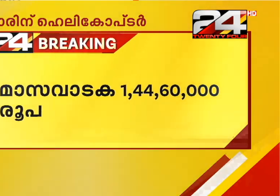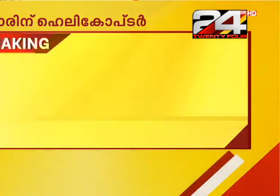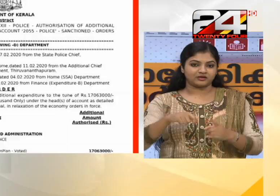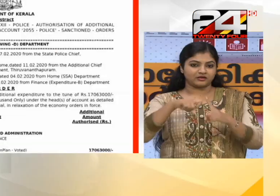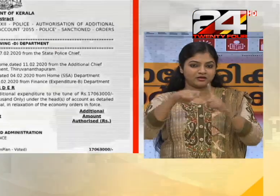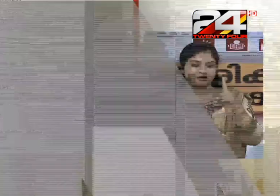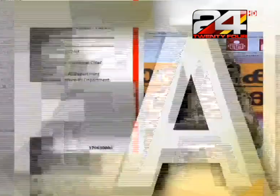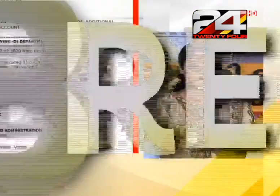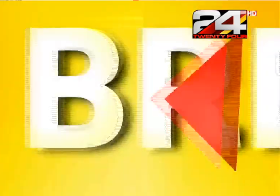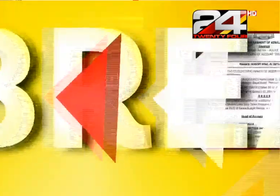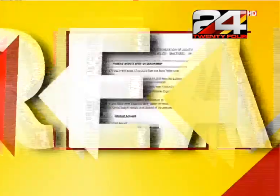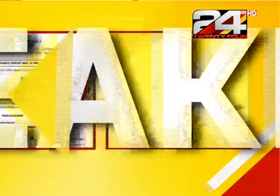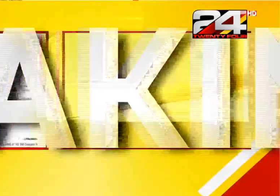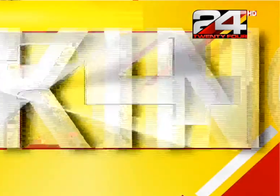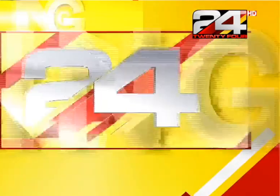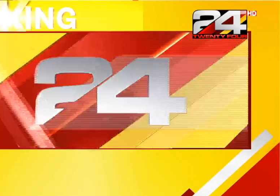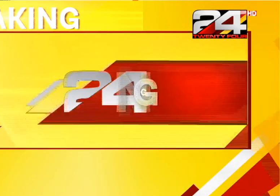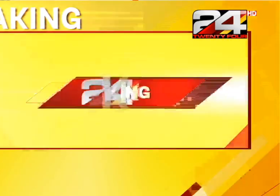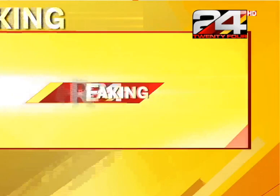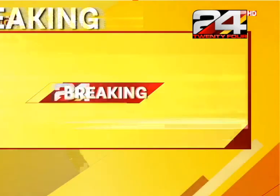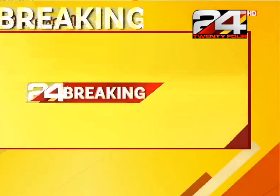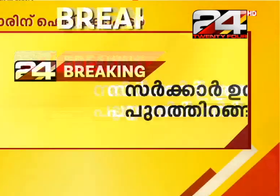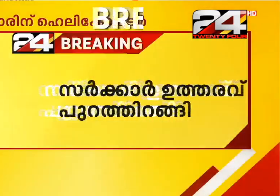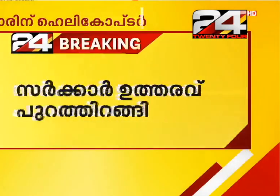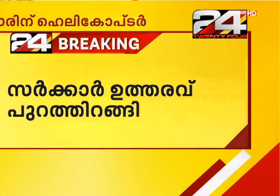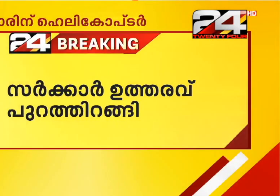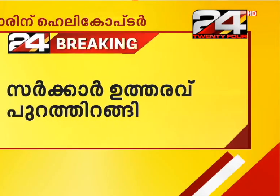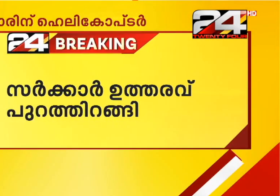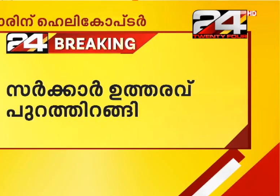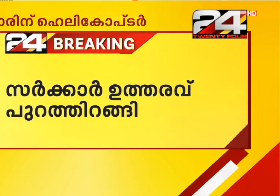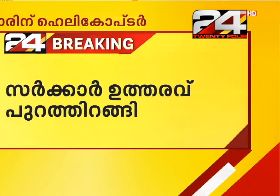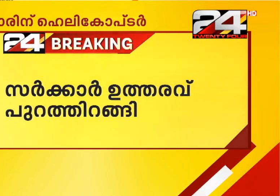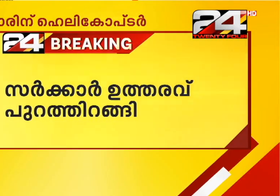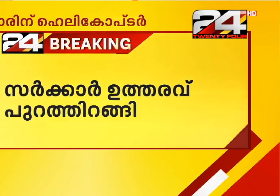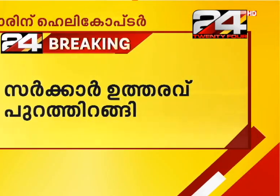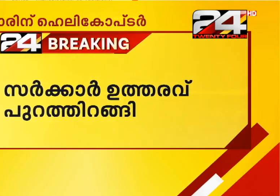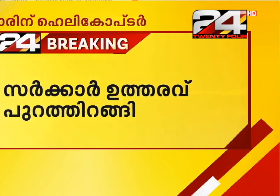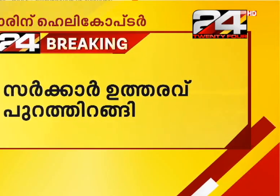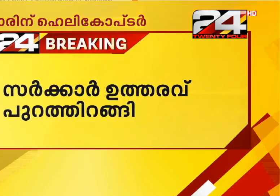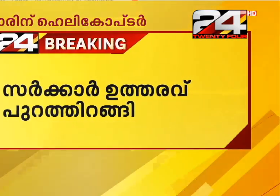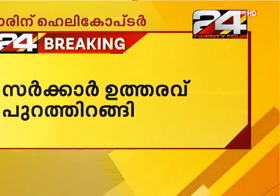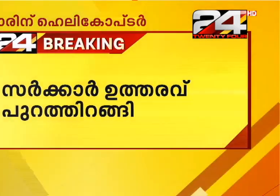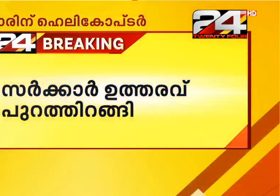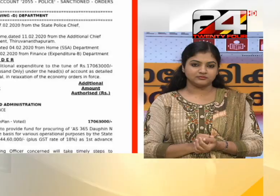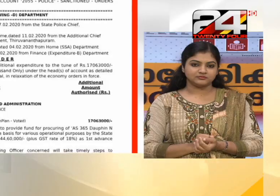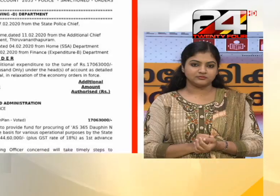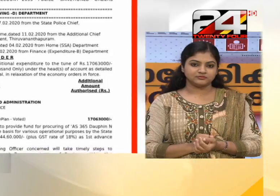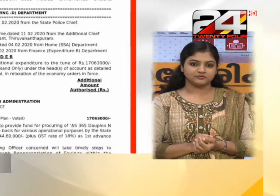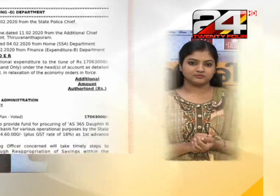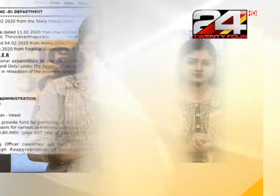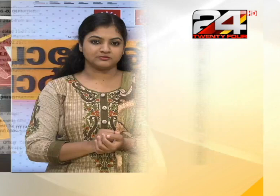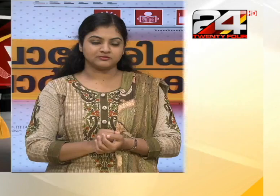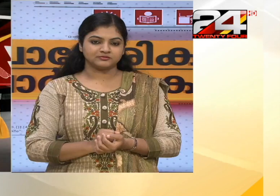സംസ്ഥാനത്ത് ഹെലികോപ്റ്റർ വാടകയ്ക്കെടുക്കുന്നത് സംബന്ധിച്ച് സർക്കാർ ഉത്തരവിറങ്ങി. വിശദാംശങ്ങൾ നൽകിയത് ബി ദിലീപ് കുമാറാണ്, തിരുവനന്തപുരത്ത് നിന്ന്.